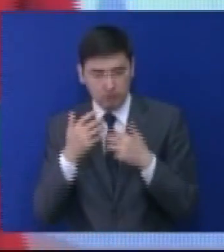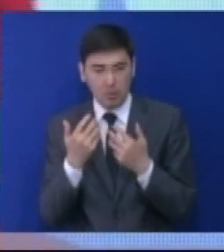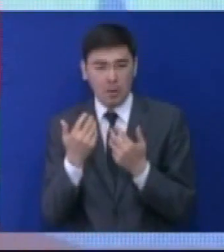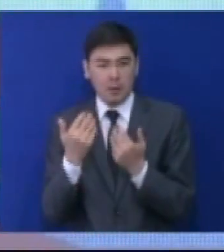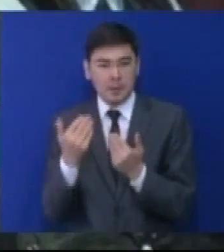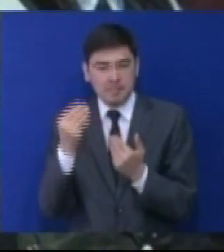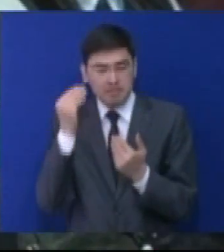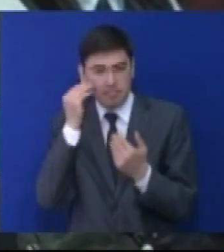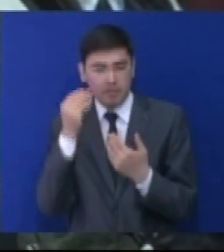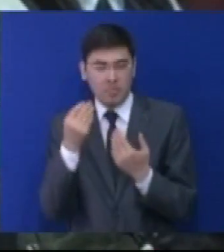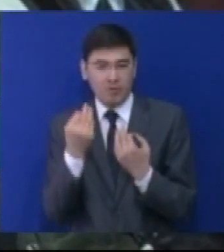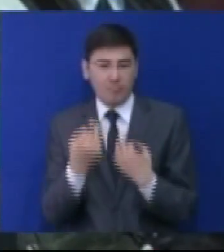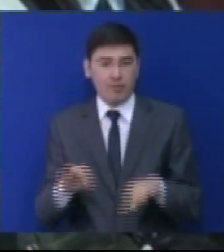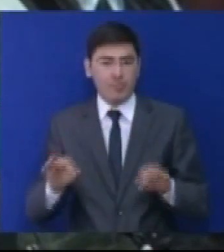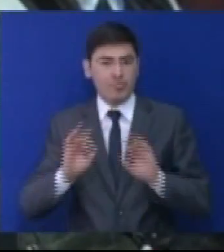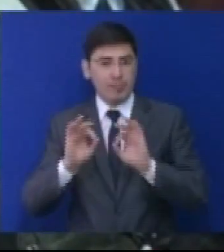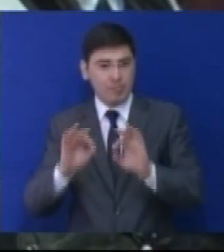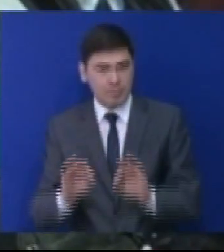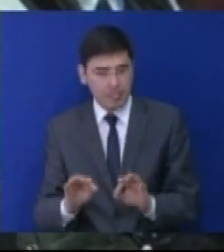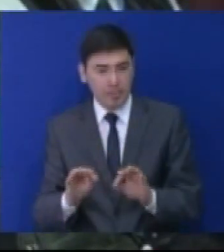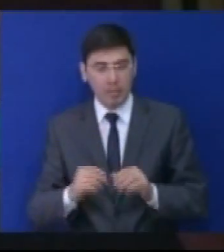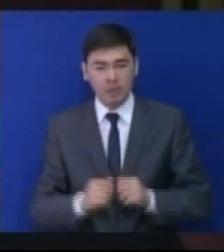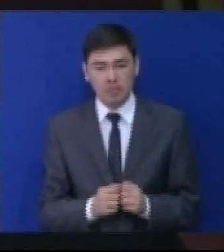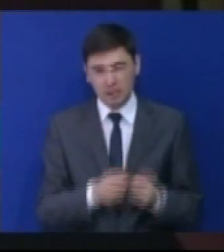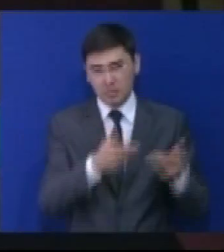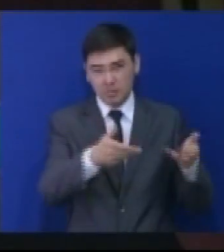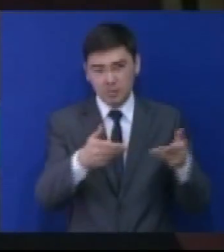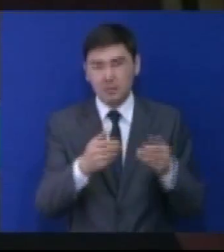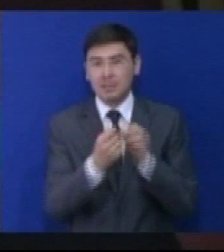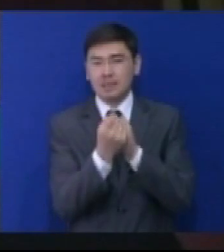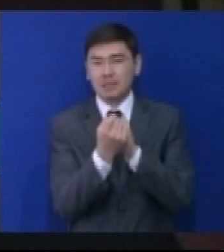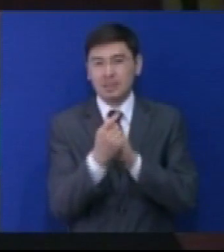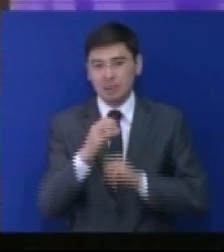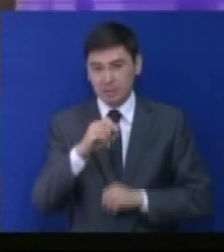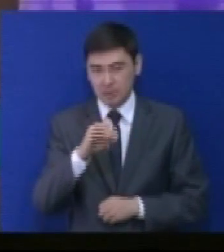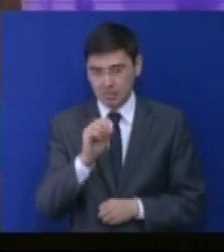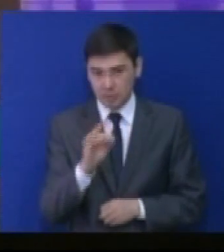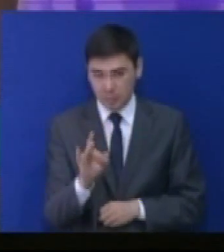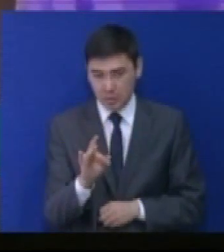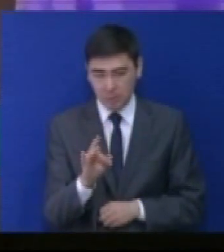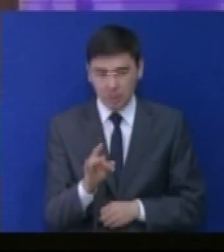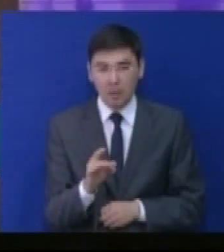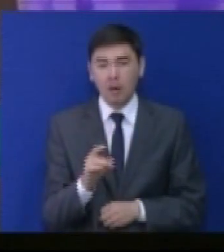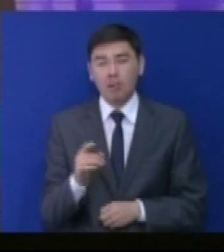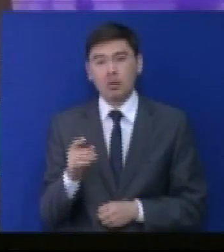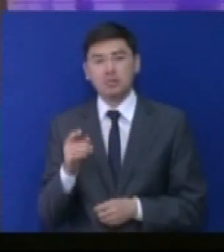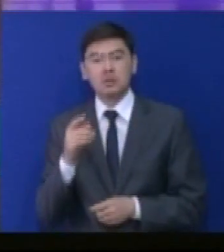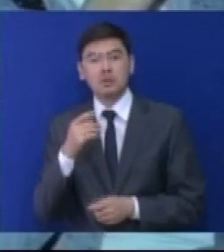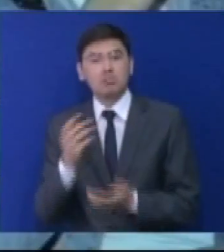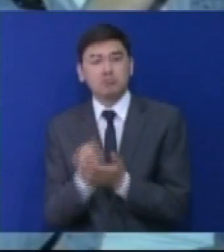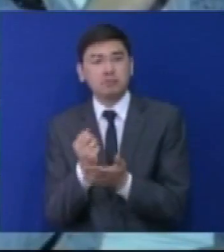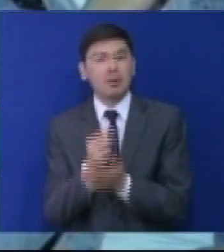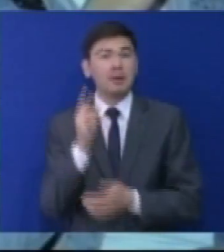тұрғыда ойлай білу қажет. Конференция барысында арнайы шақырылған 11 спикер семейлік жастармен табысқа жетудің құпияларымен